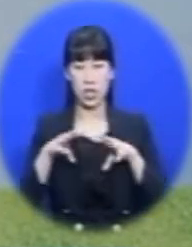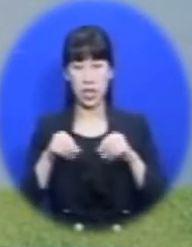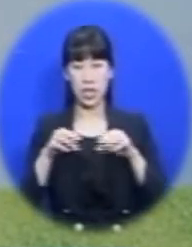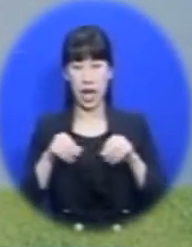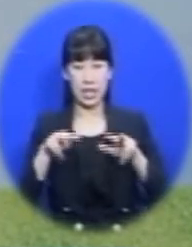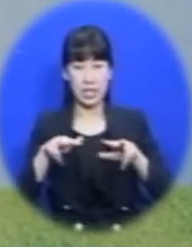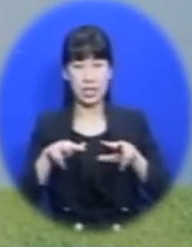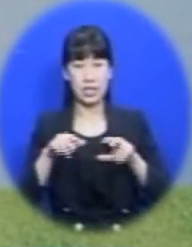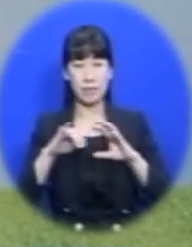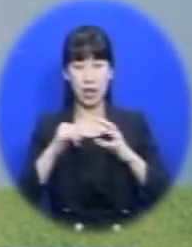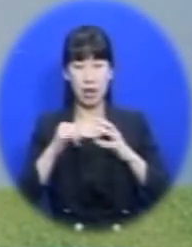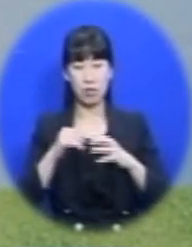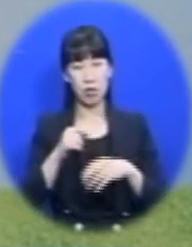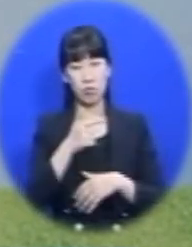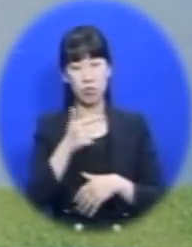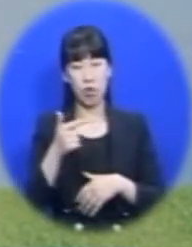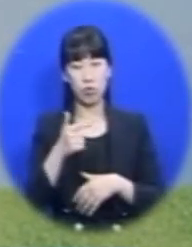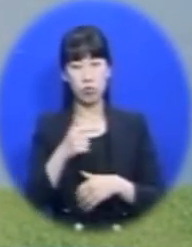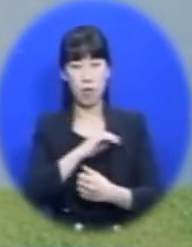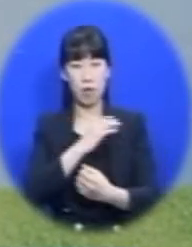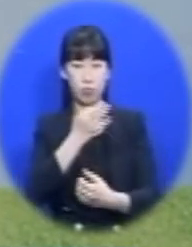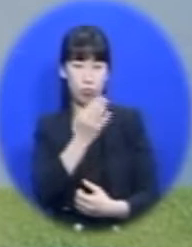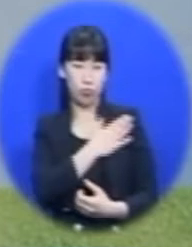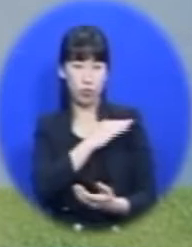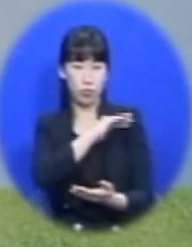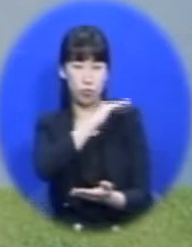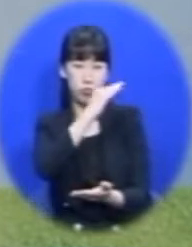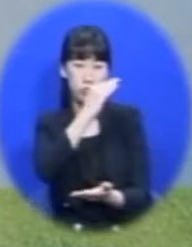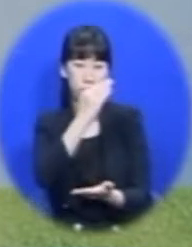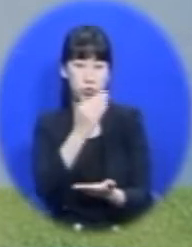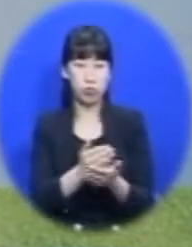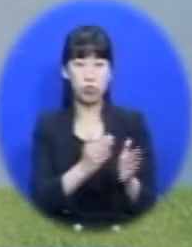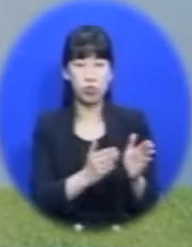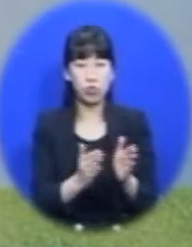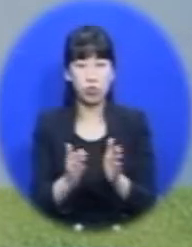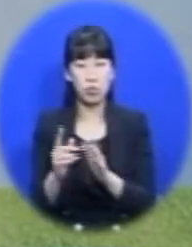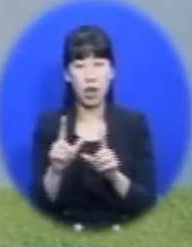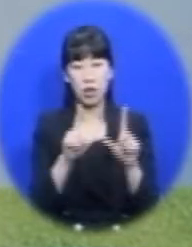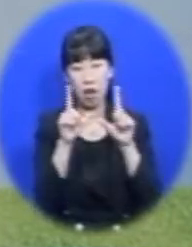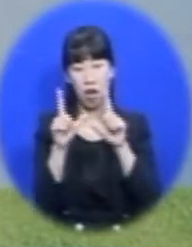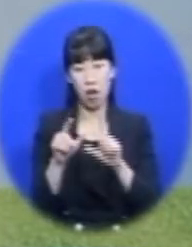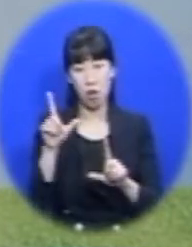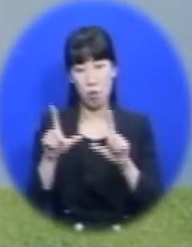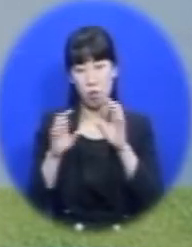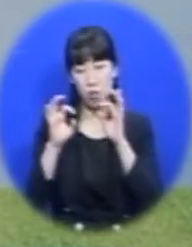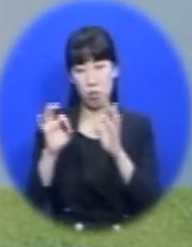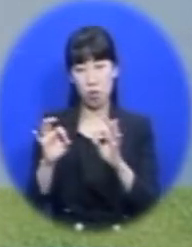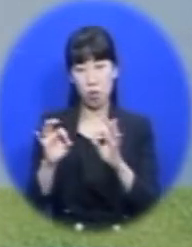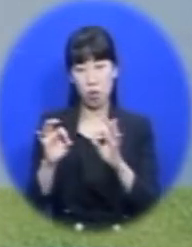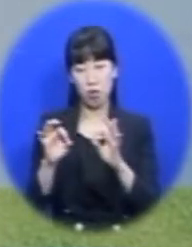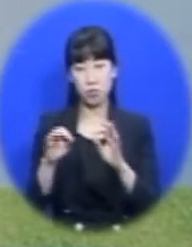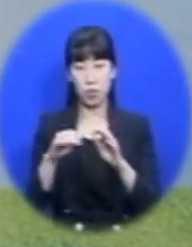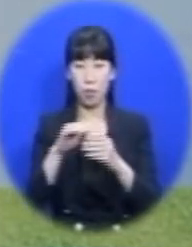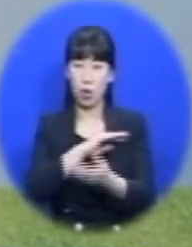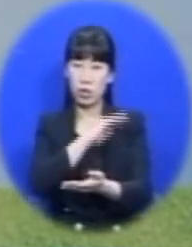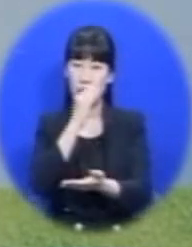준비하며 사는 것을 보면서 어떻게 이 모든 것을 포기하고 하나님께 갈 수 있을까 하는